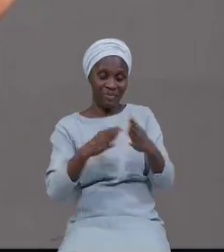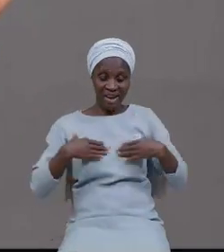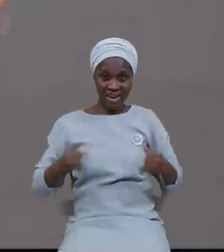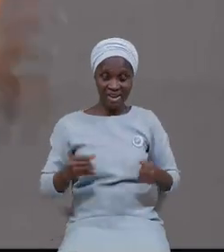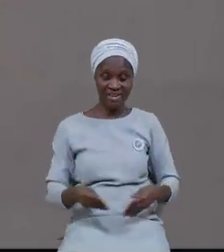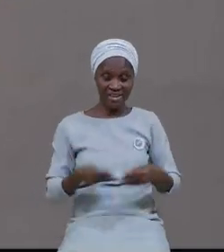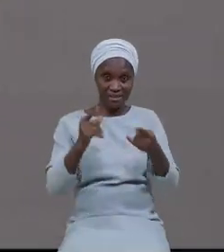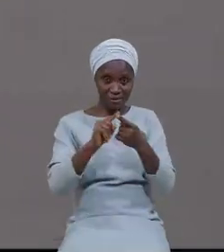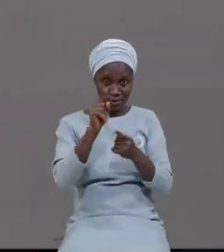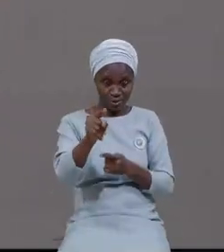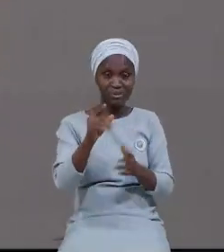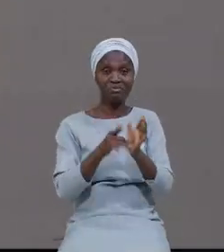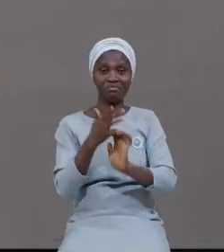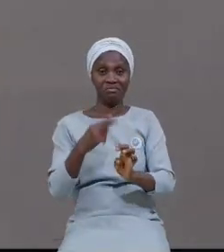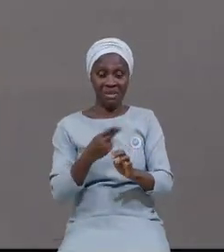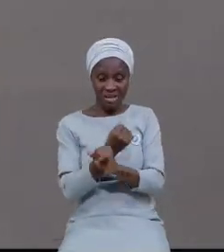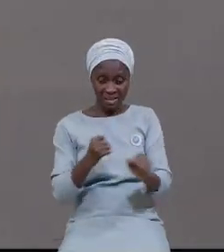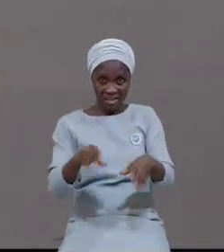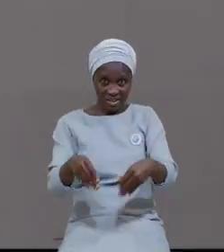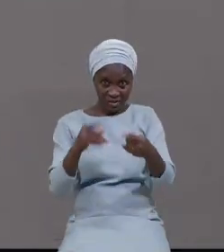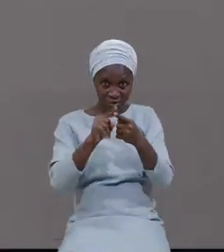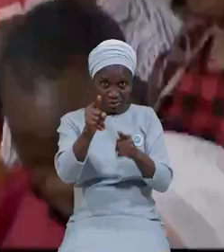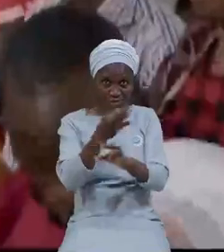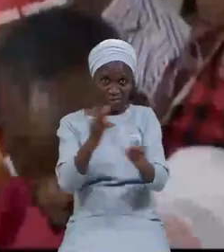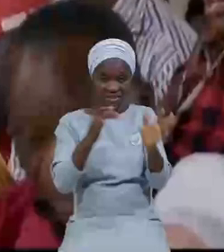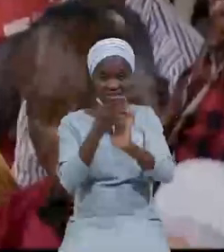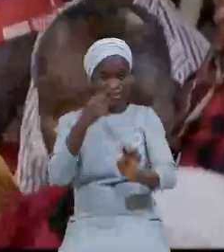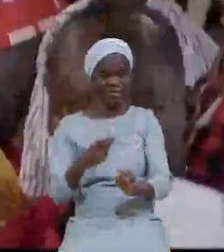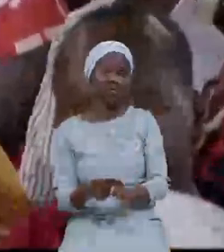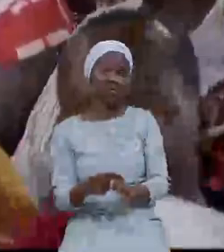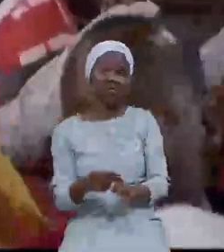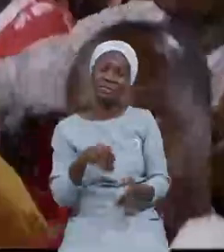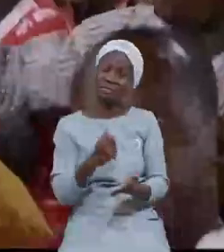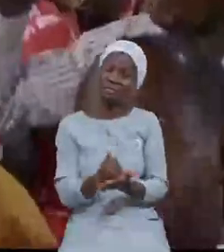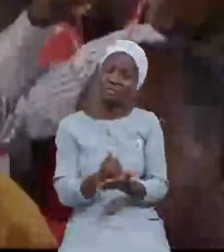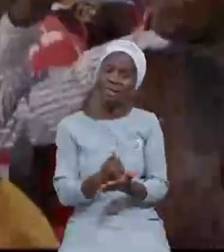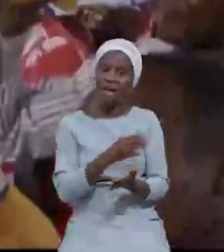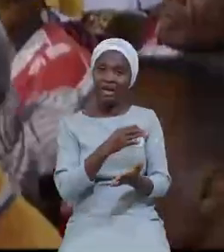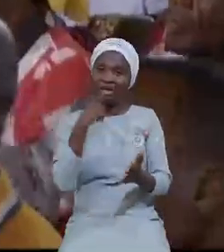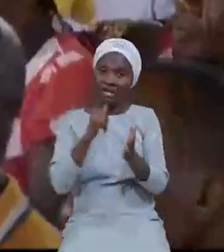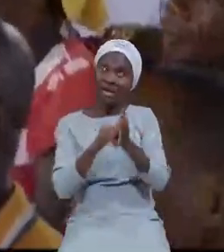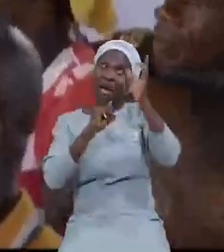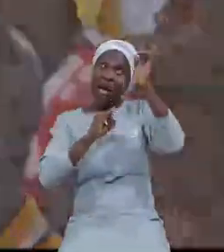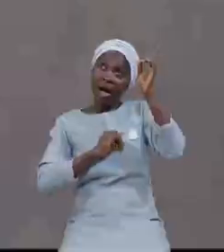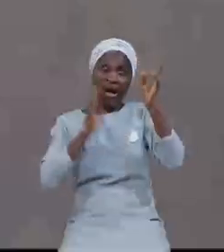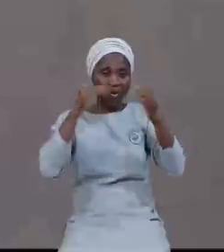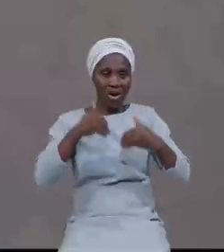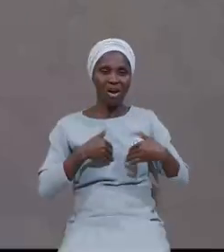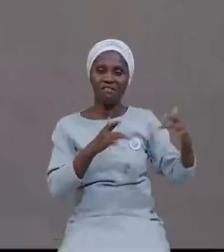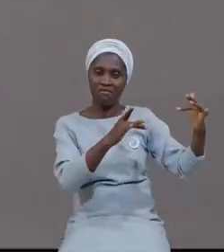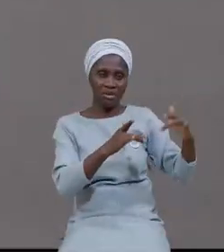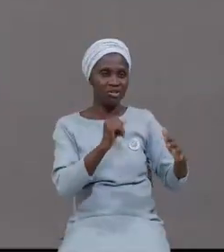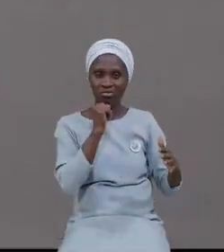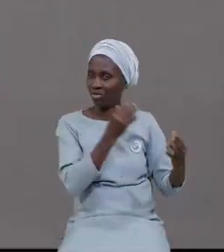crédité dans ton compte le salut crédité dans ton compte j'aurai la miséricorde je prends